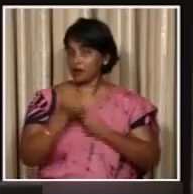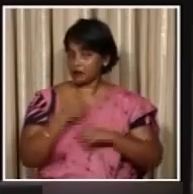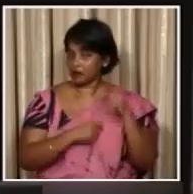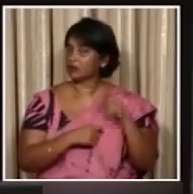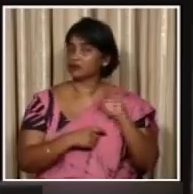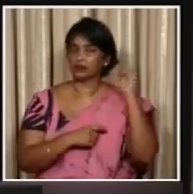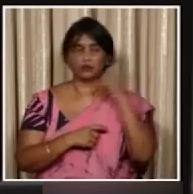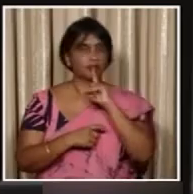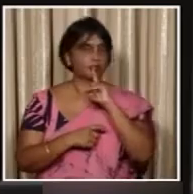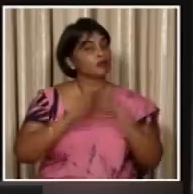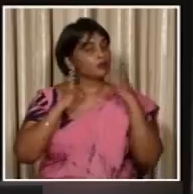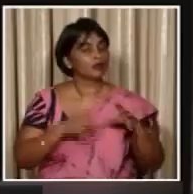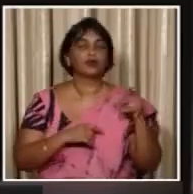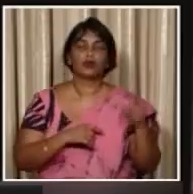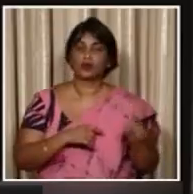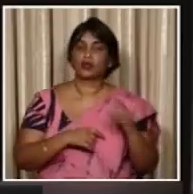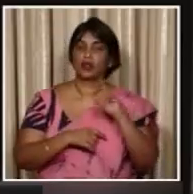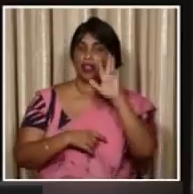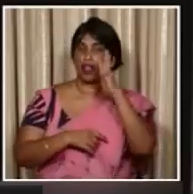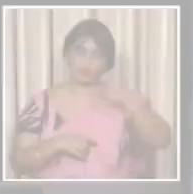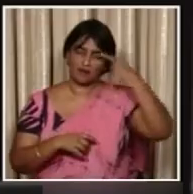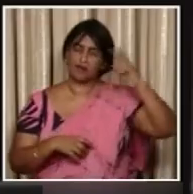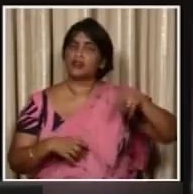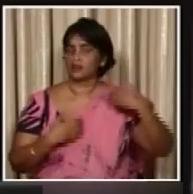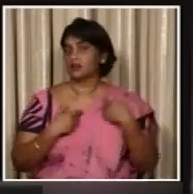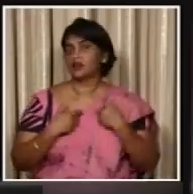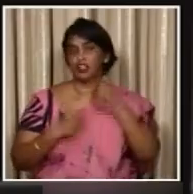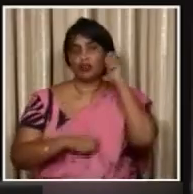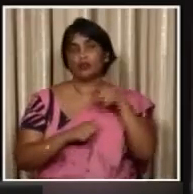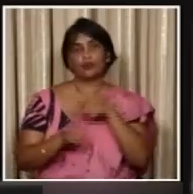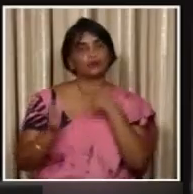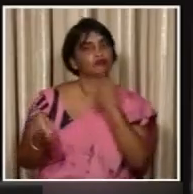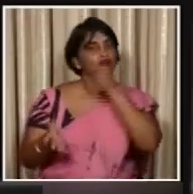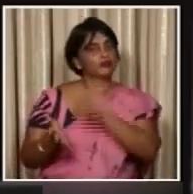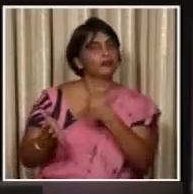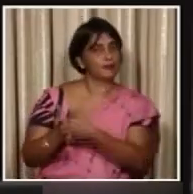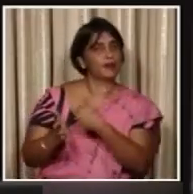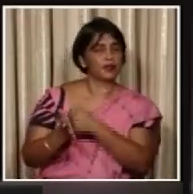කොහෙවත් සඳහන් වෙන්නේ නැහැ. 90%කට වැඩිය ජනතාව මේක අනුමත කරනවා.